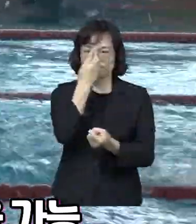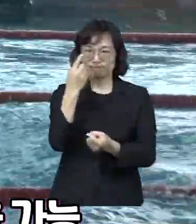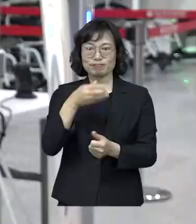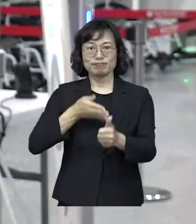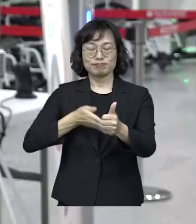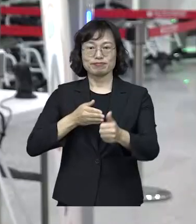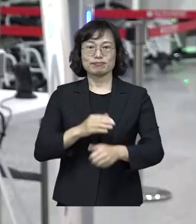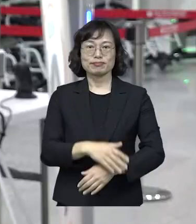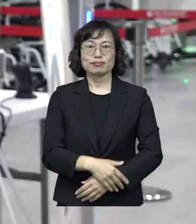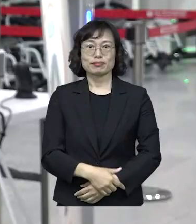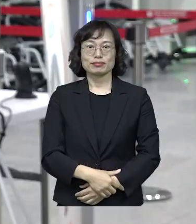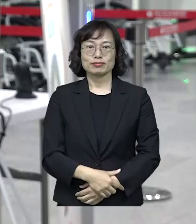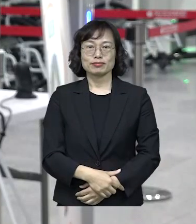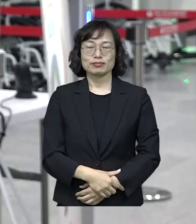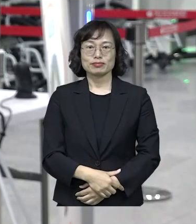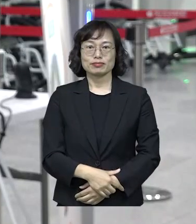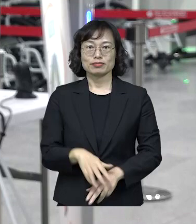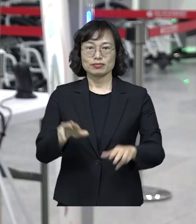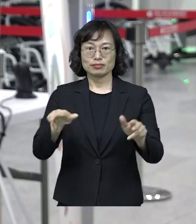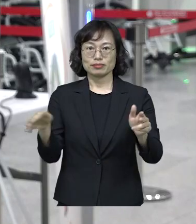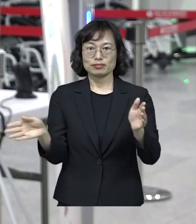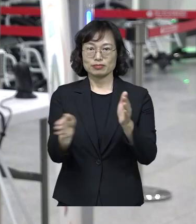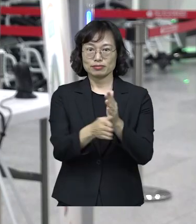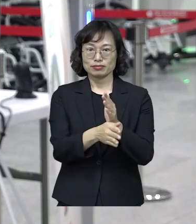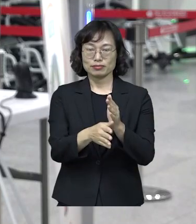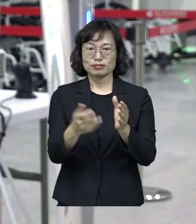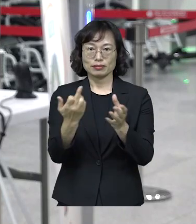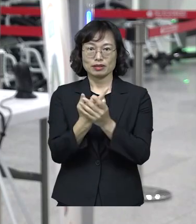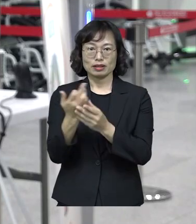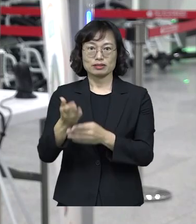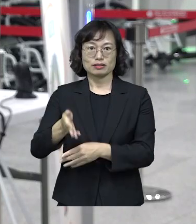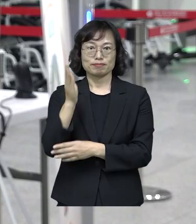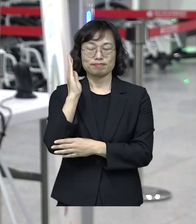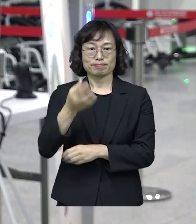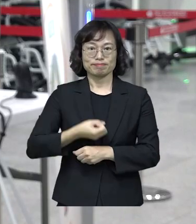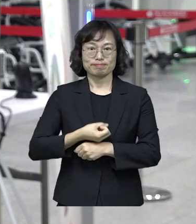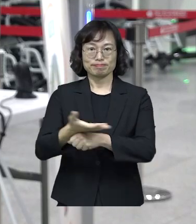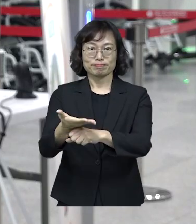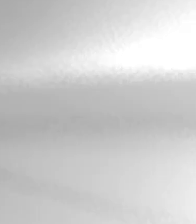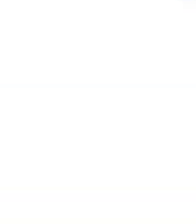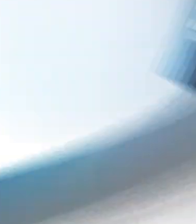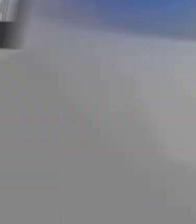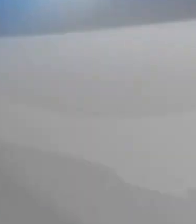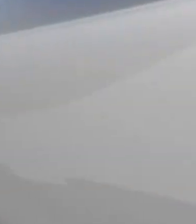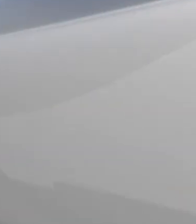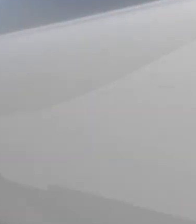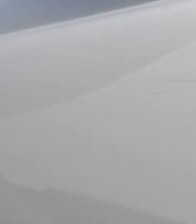바랍니다. 그럼 지금부터 양산의 핫한 소식들 힘차게 전해드리겠습니다.